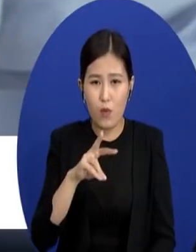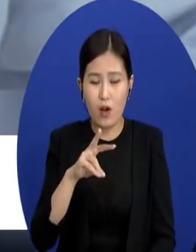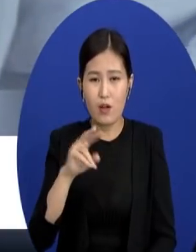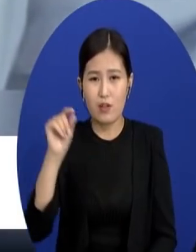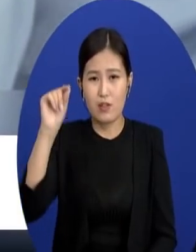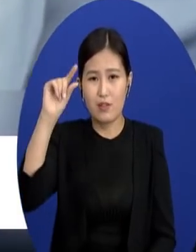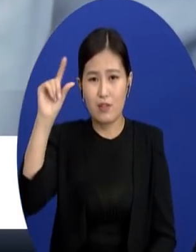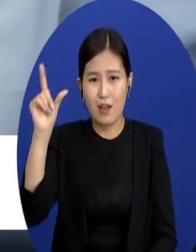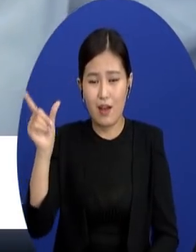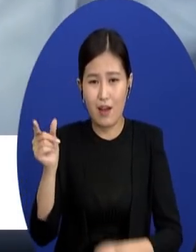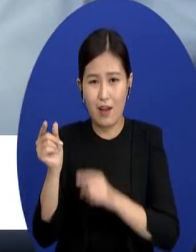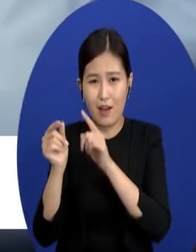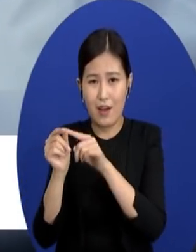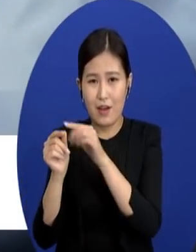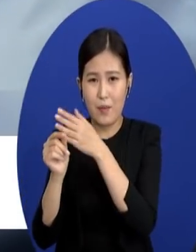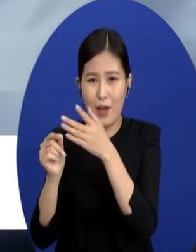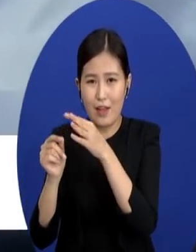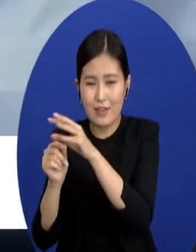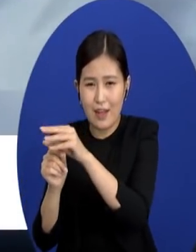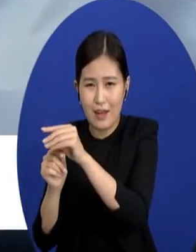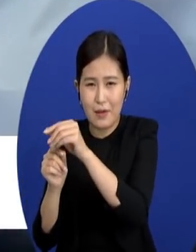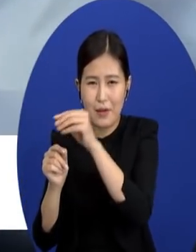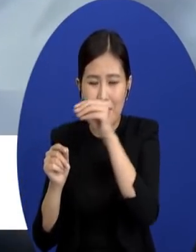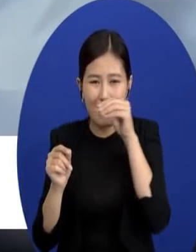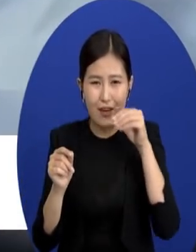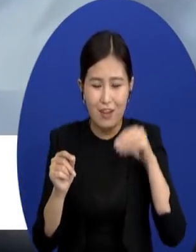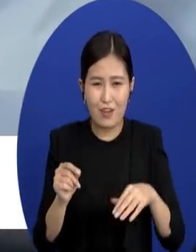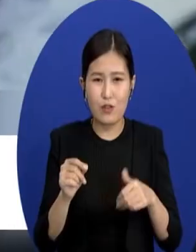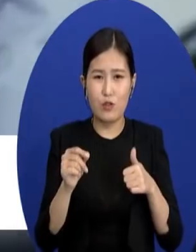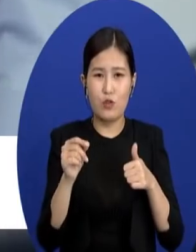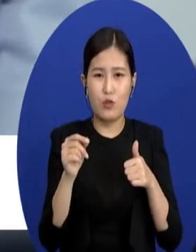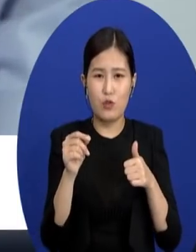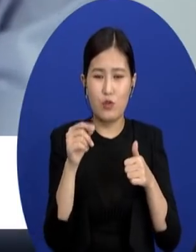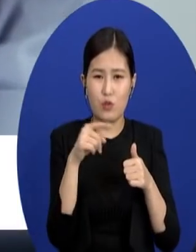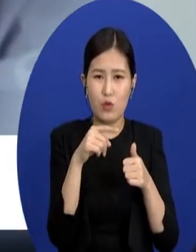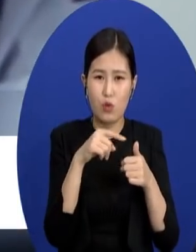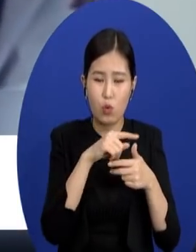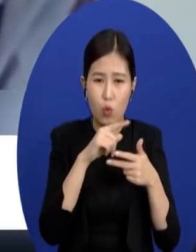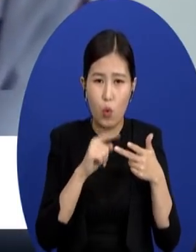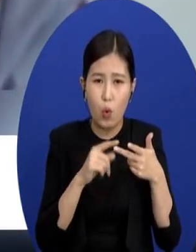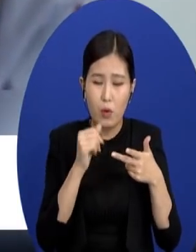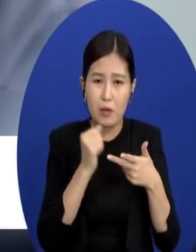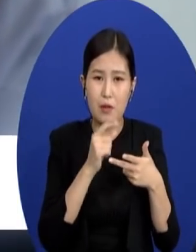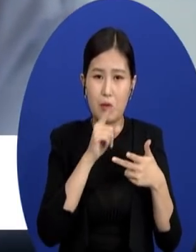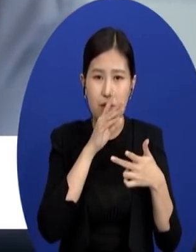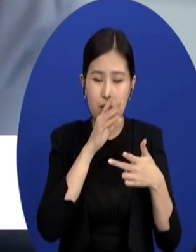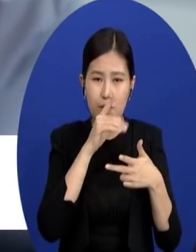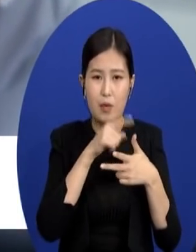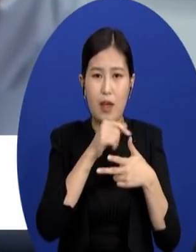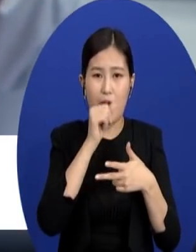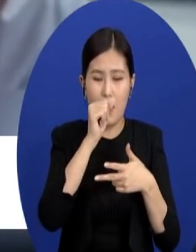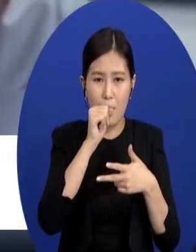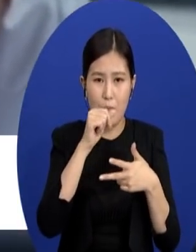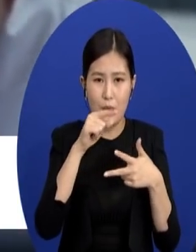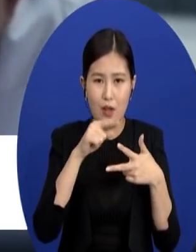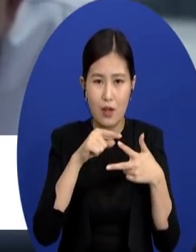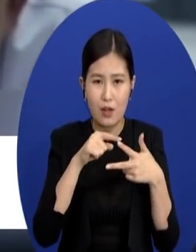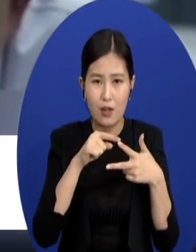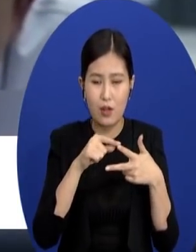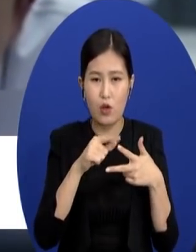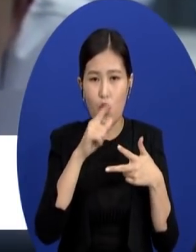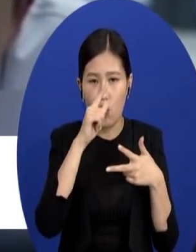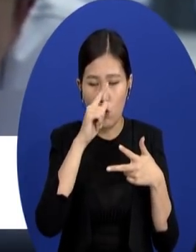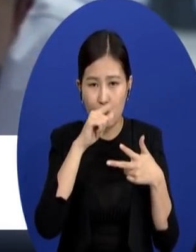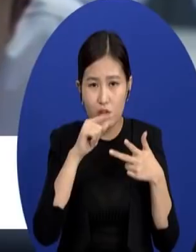ирсэн дэлхийн 3 дахь улс болж Америкийн нэгдсэн улс хуучнаар зөвлөлт холбоот улсын дараа түүхэнд бичигдэх юм байна. За Хятад улс